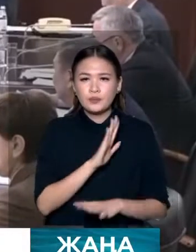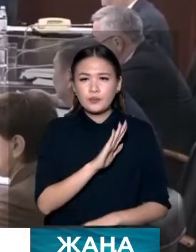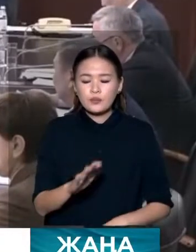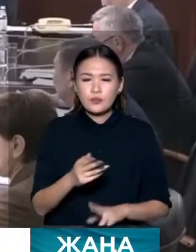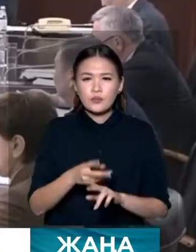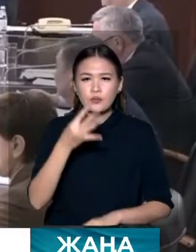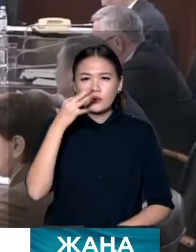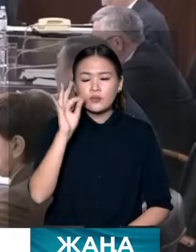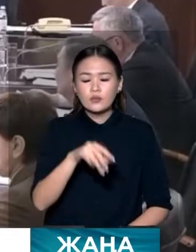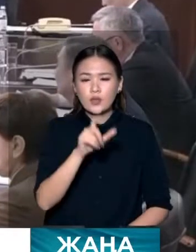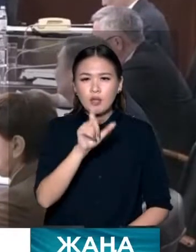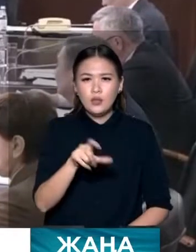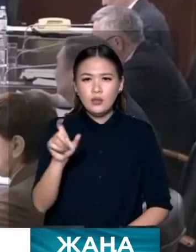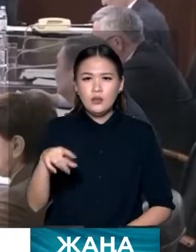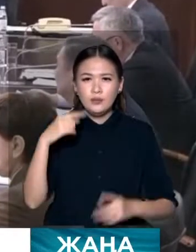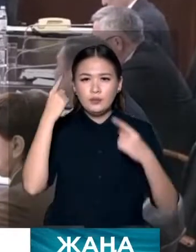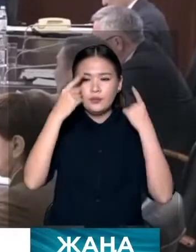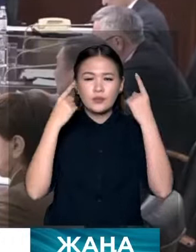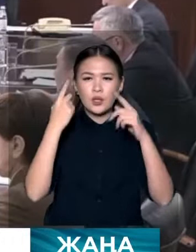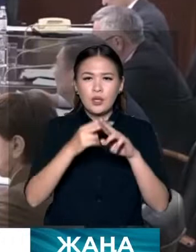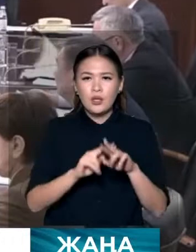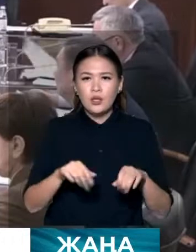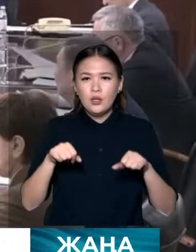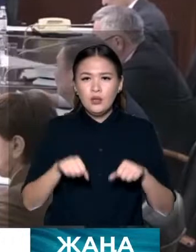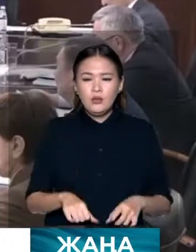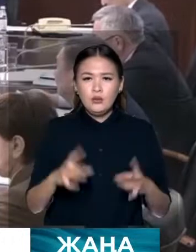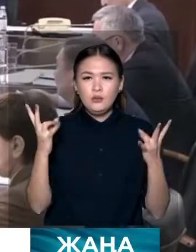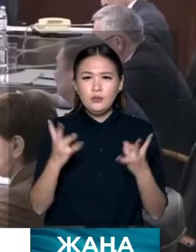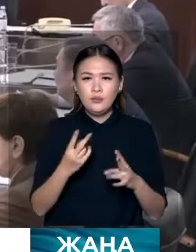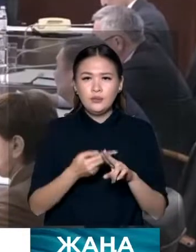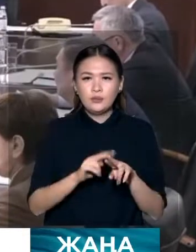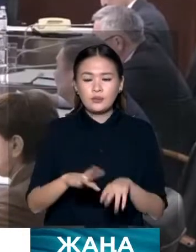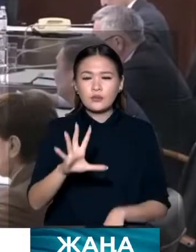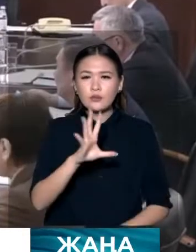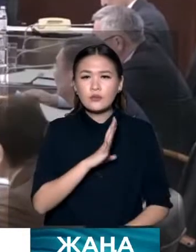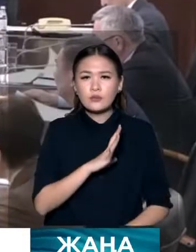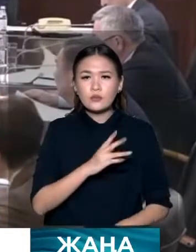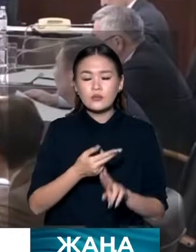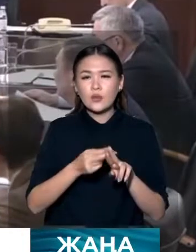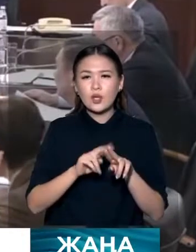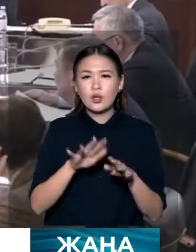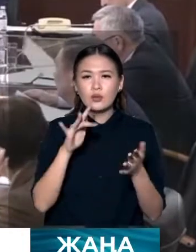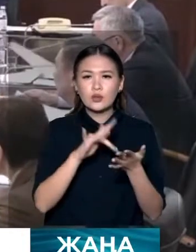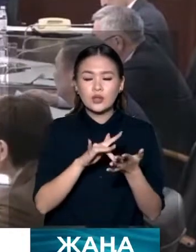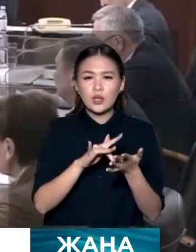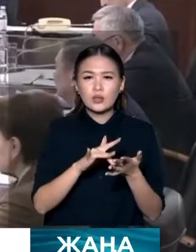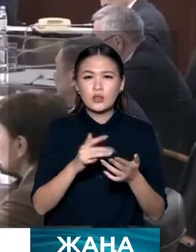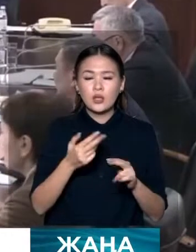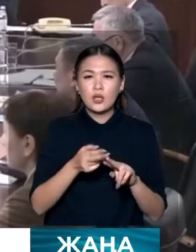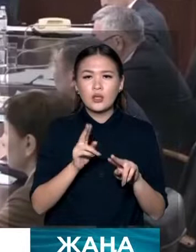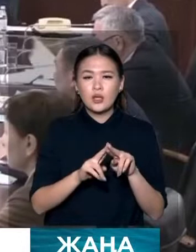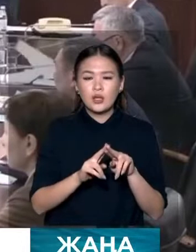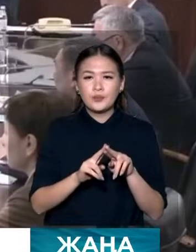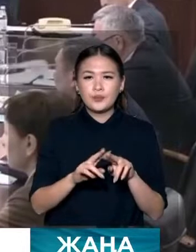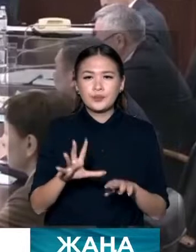білікті мамандардың психологиялық құқықтық көмегі де қажет. Өңірлерде дағдарыс орталықтары мен уақытша бейімдеу